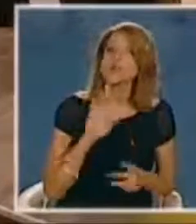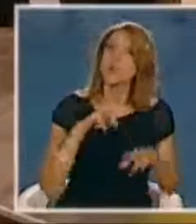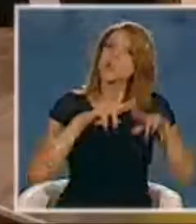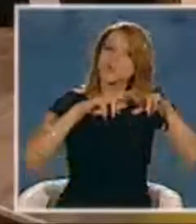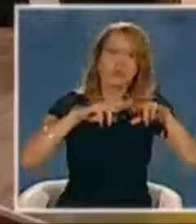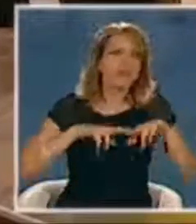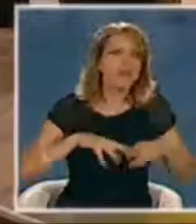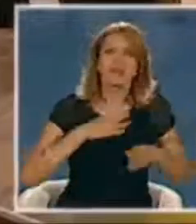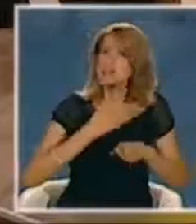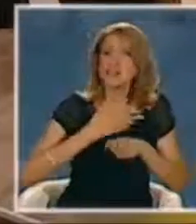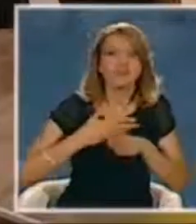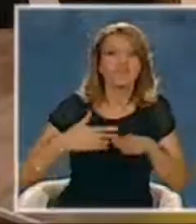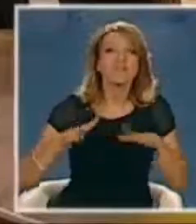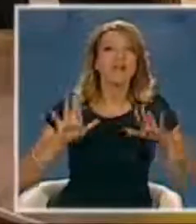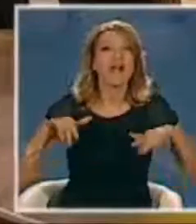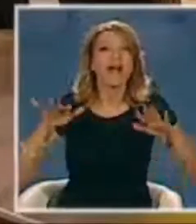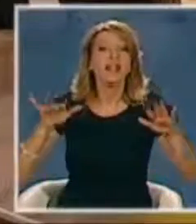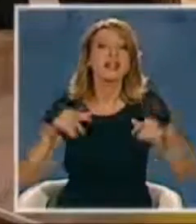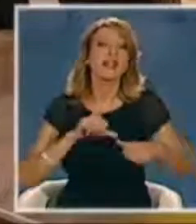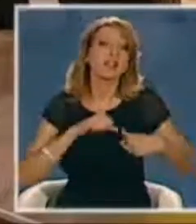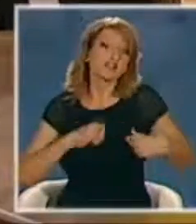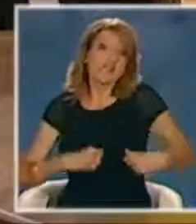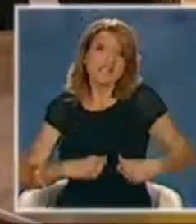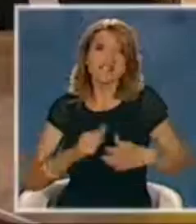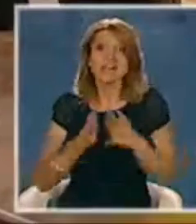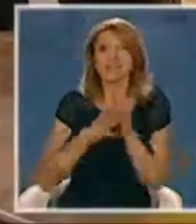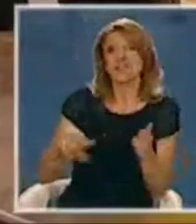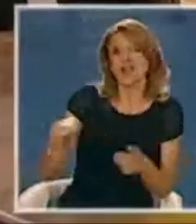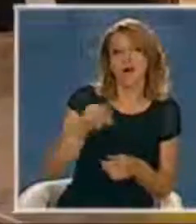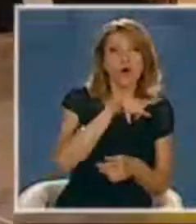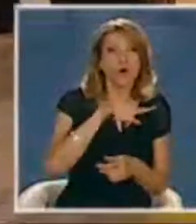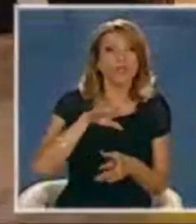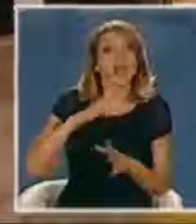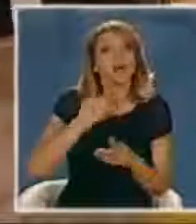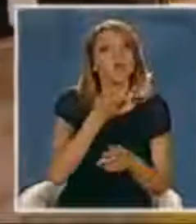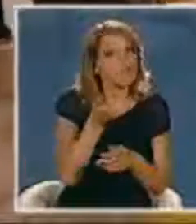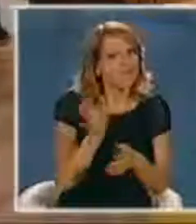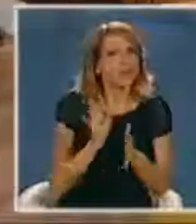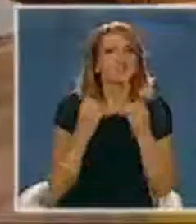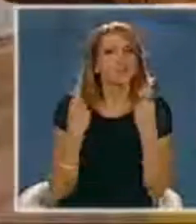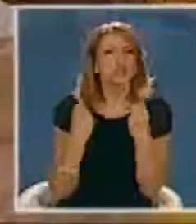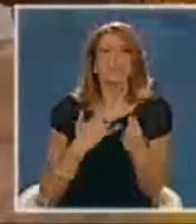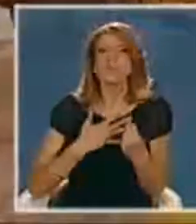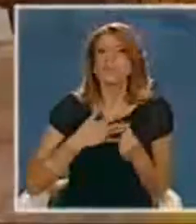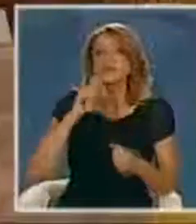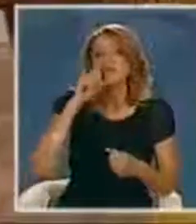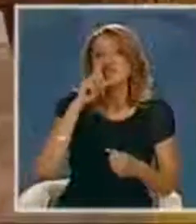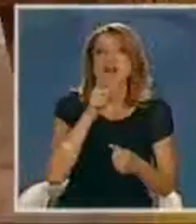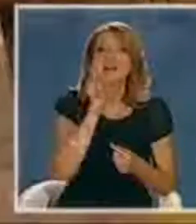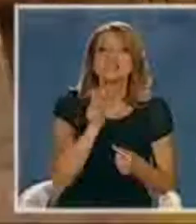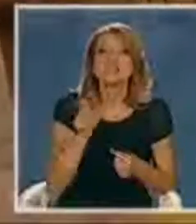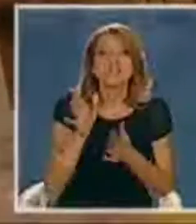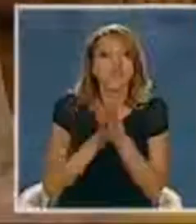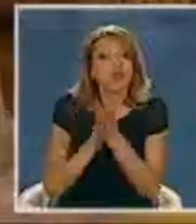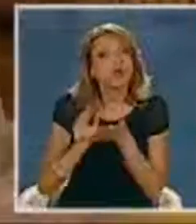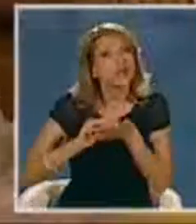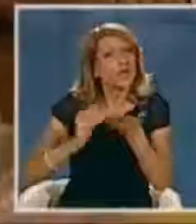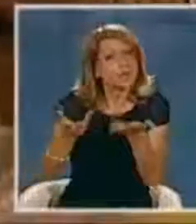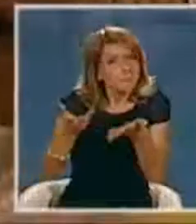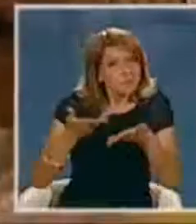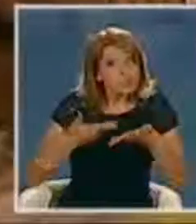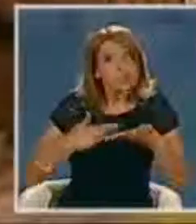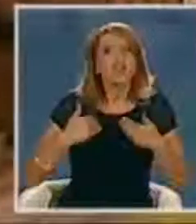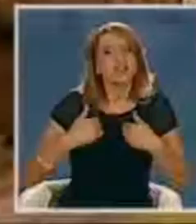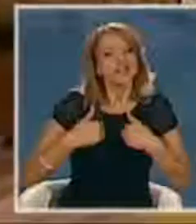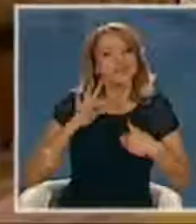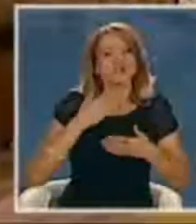остане завинаги ангел в сърцата на хората, на които е помогнал. Ако и във вашия живот има толкова важни хора, ми пишете и непременно ще